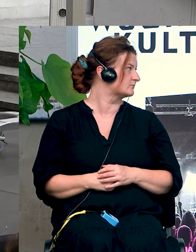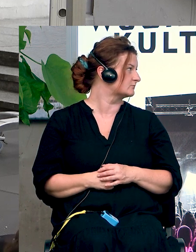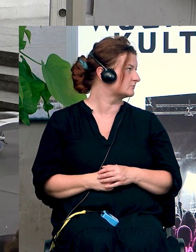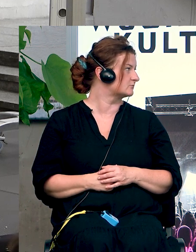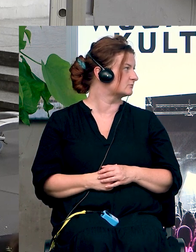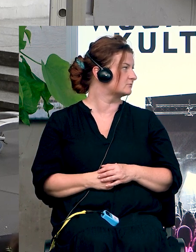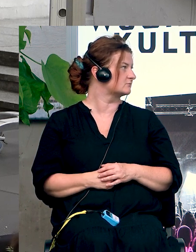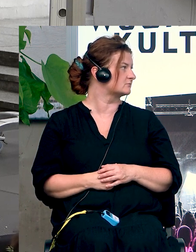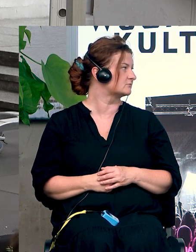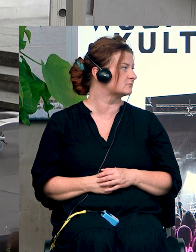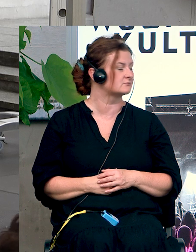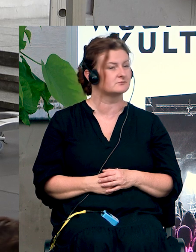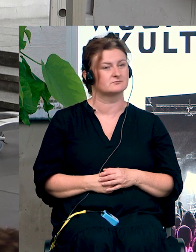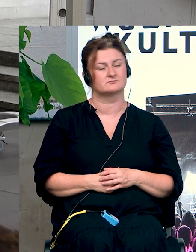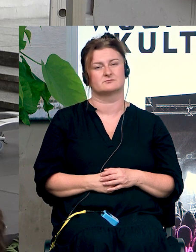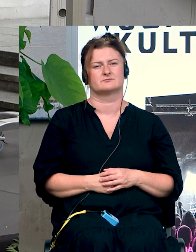Czy